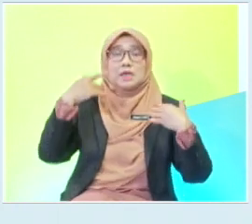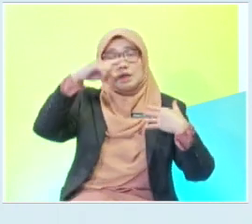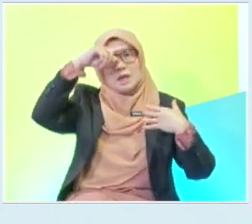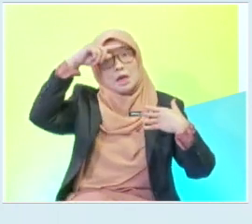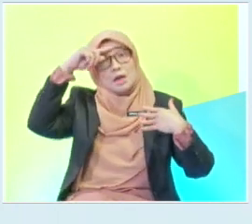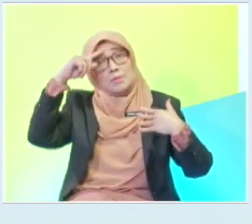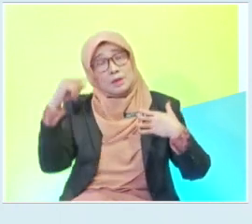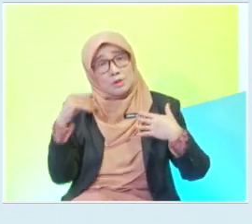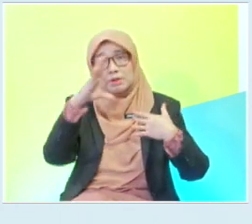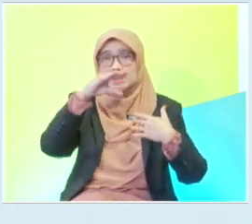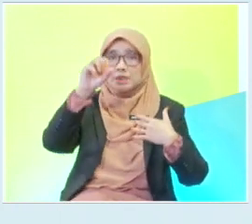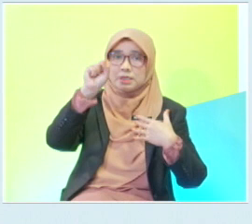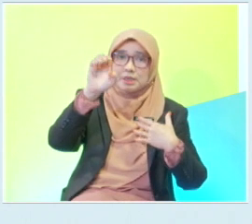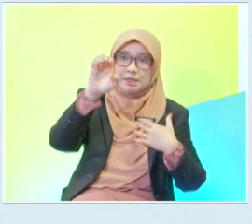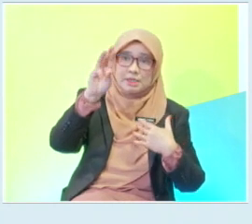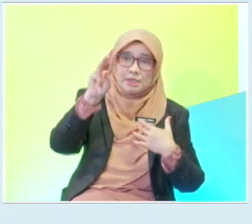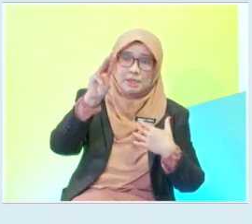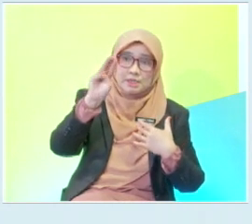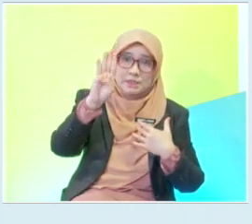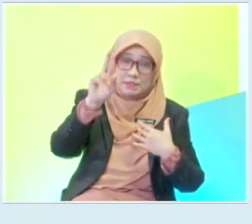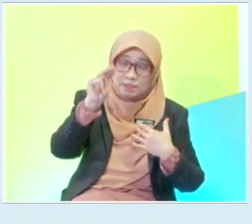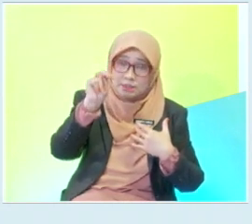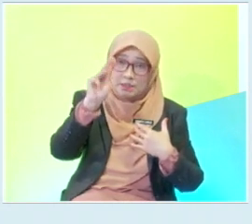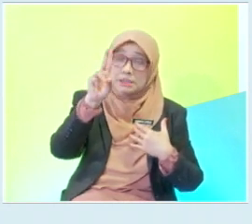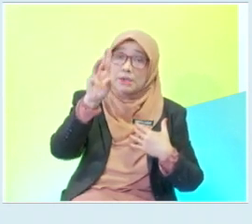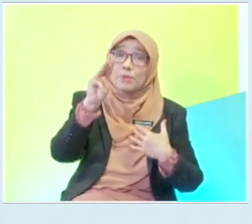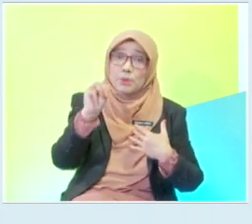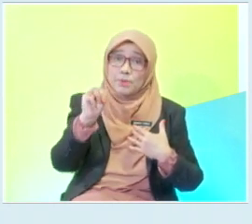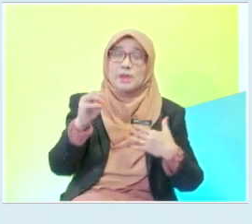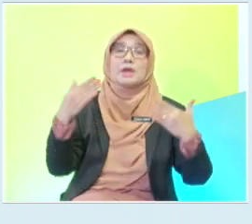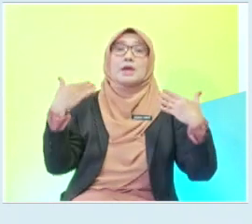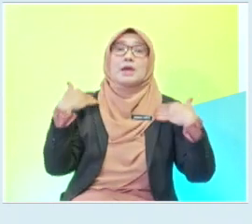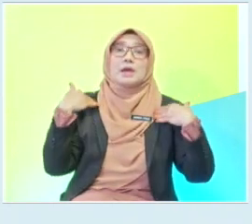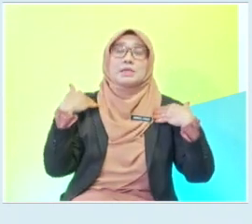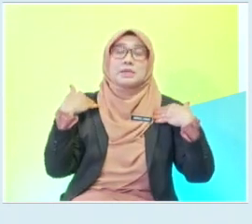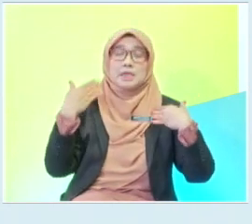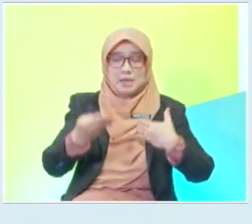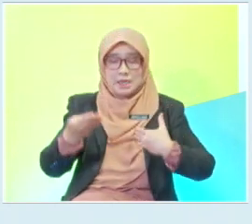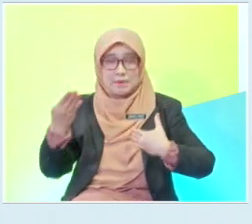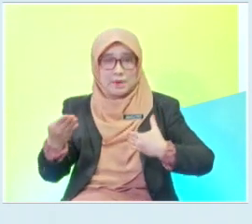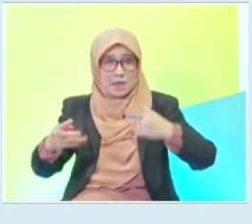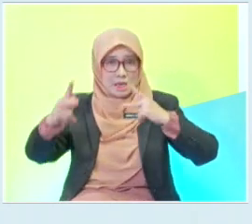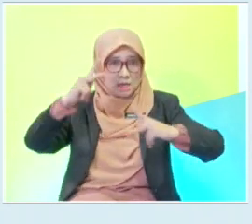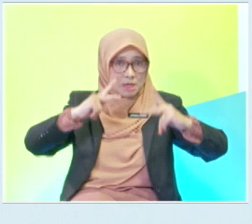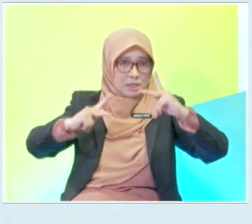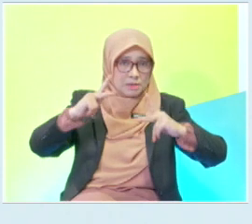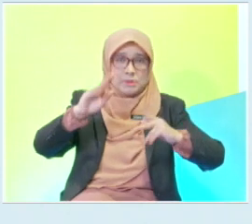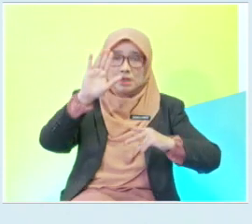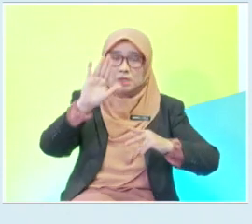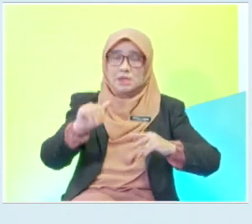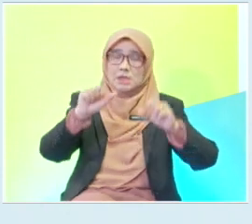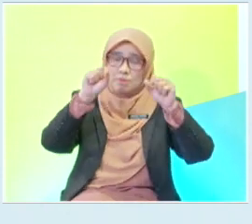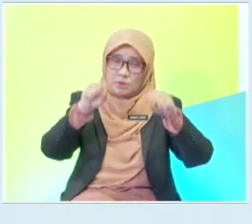jadi peluh dan sebum yang dirembeskan oleh kulit akan mengandungi bahan kimia yang boleh memusnahkan mikroorganisma ataupun patogen